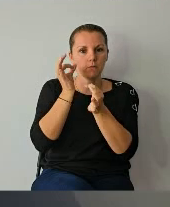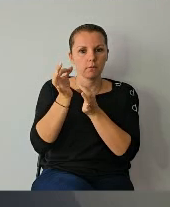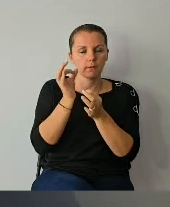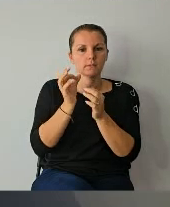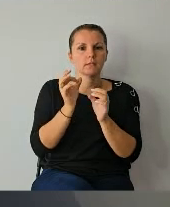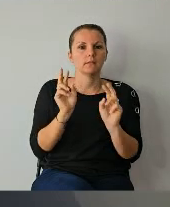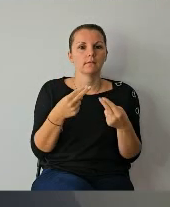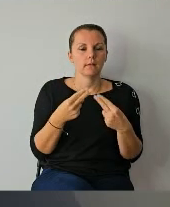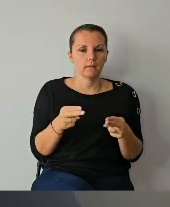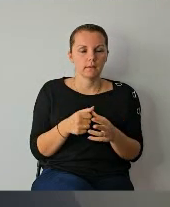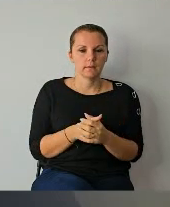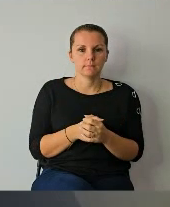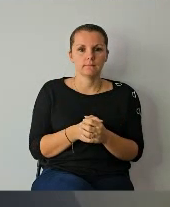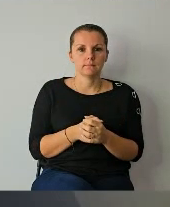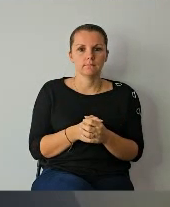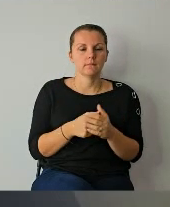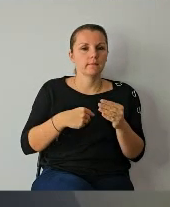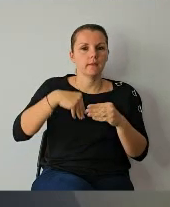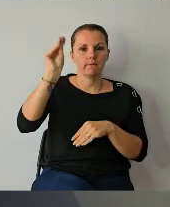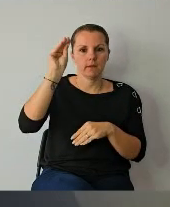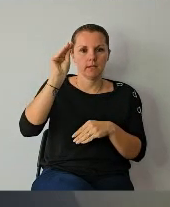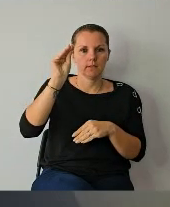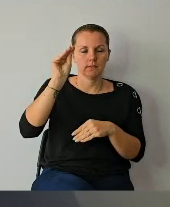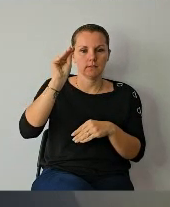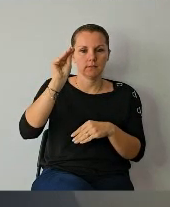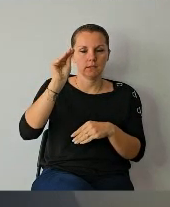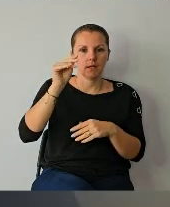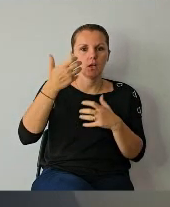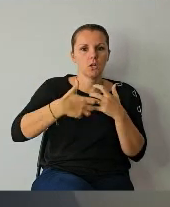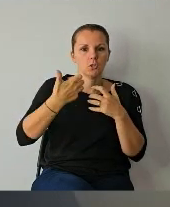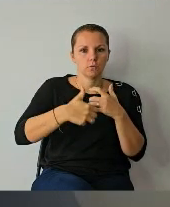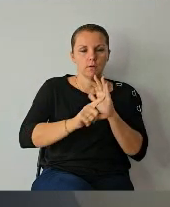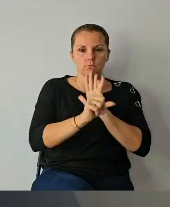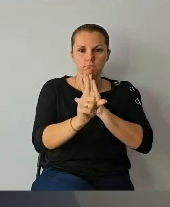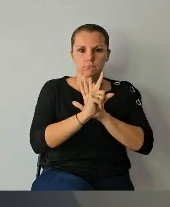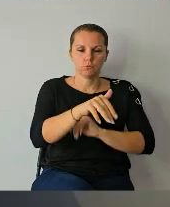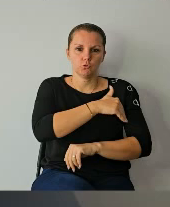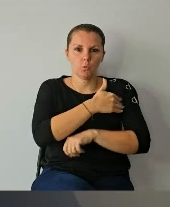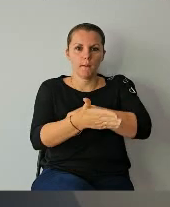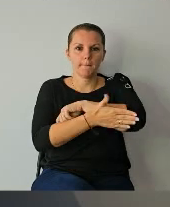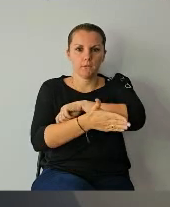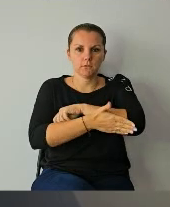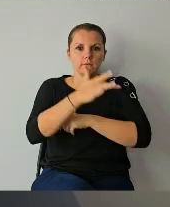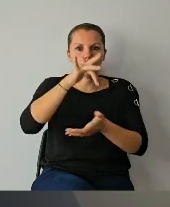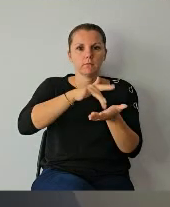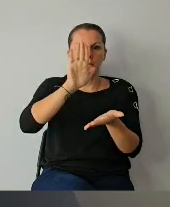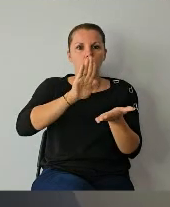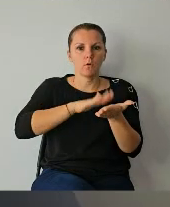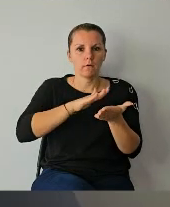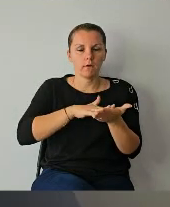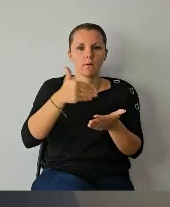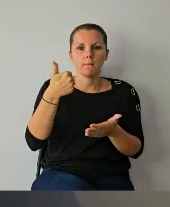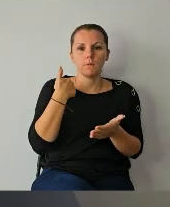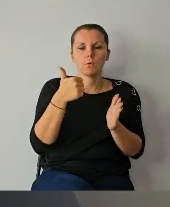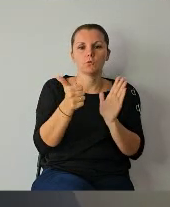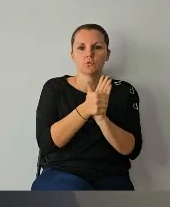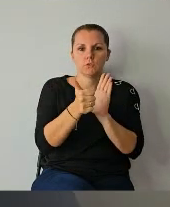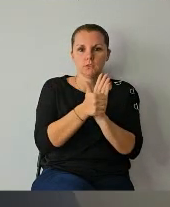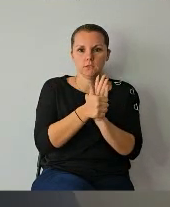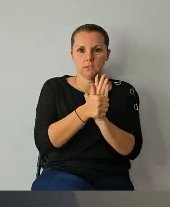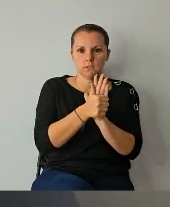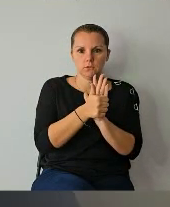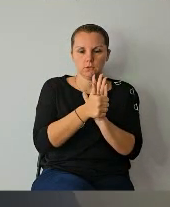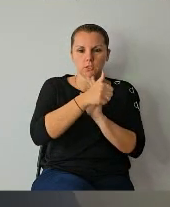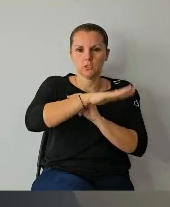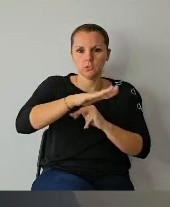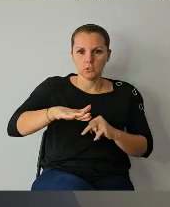SIO. Największa liczba uczęszczała do szkoły podstawowej w Boguchwale, było to 16 uczniów, następnie